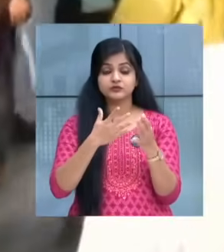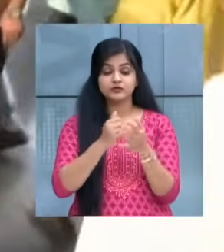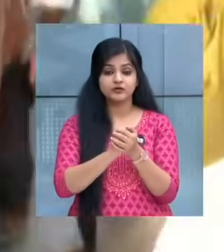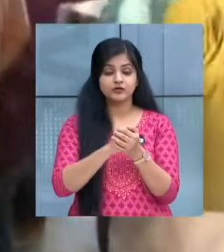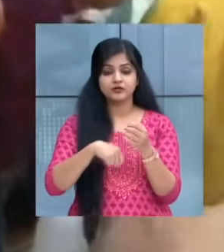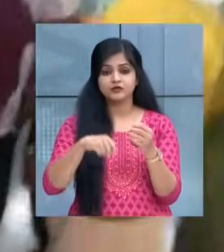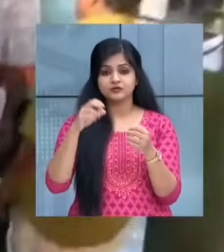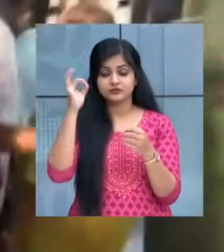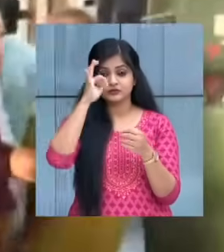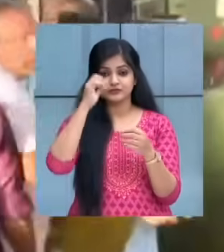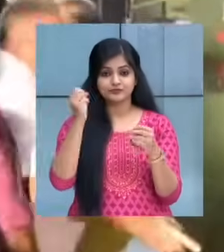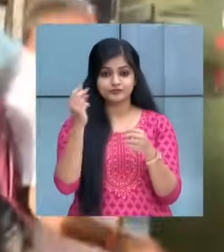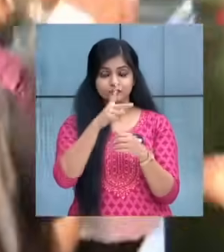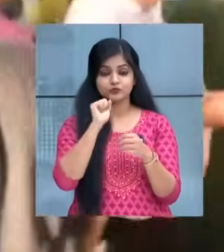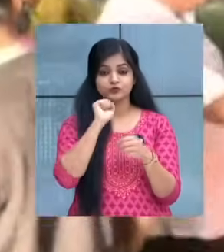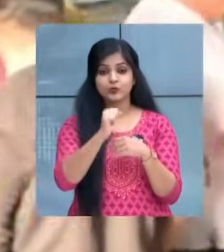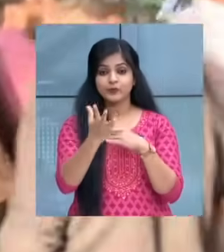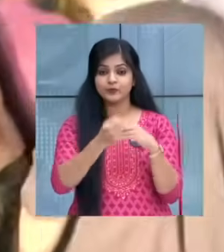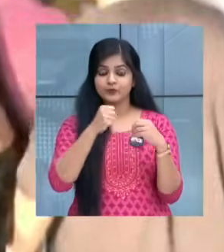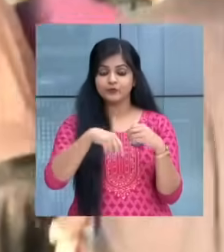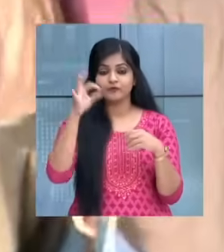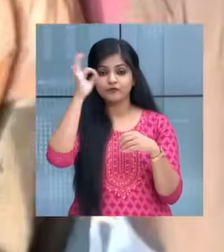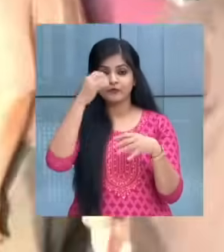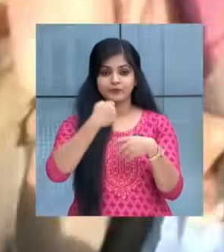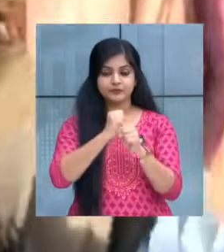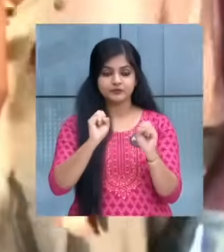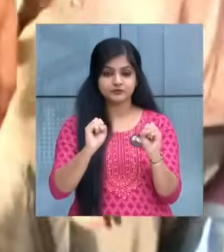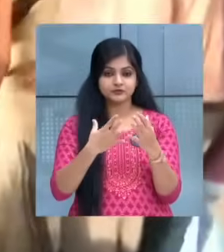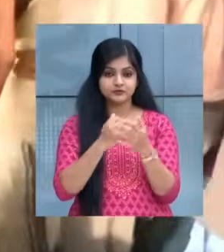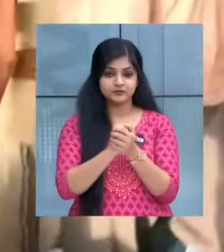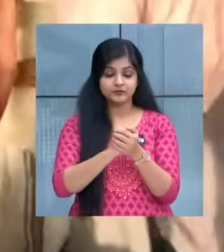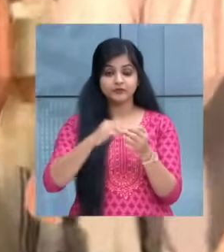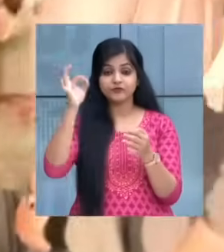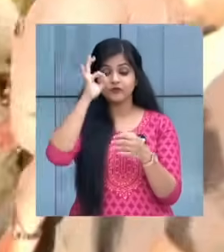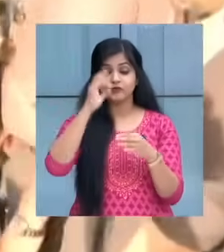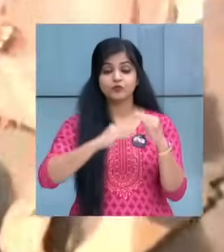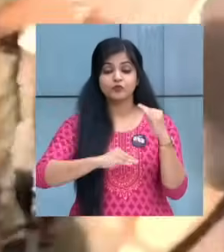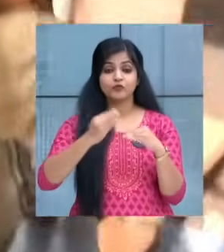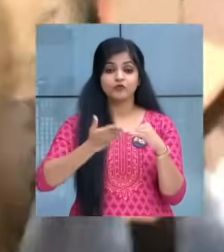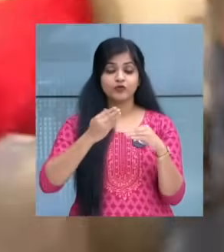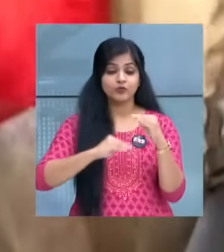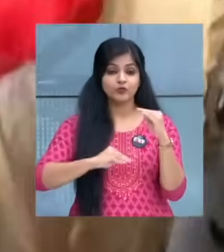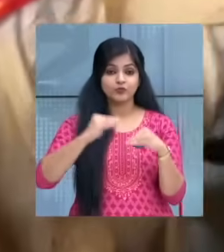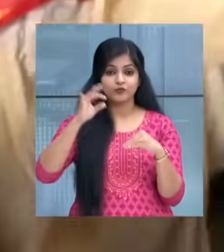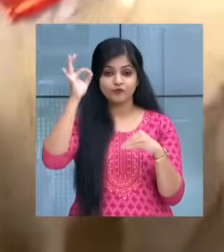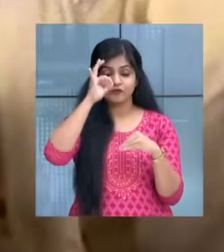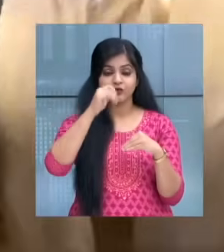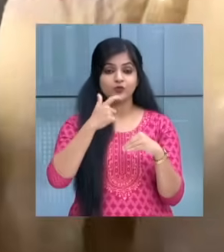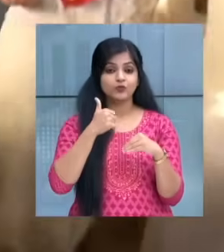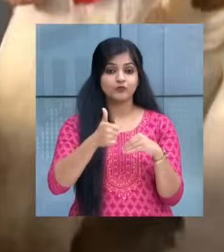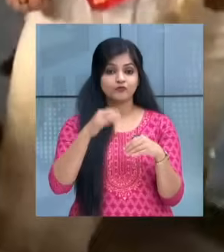ഒരു തിയേറ്റർ വാങ്ങിക്കൊണ്ടായിരുന്നു. പിന്നീട് സിനിമാ നിർമ്മാണ മേഖലയിലേക്ക് എത്തുന്നു. സിനിമ ഏറ്റവും കലാമൂല്യമുള്ള സിനിമകൾ